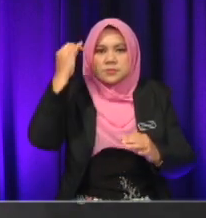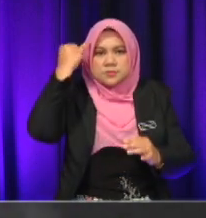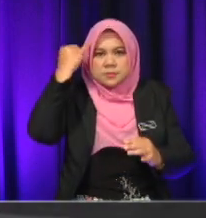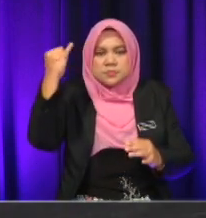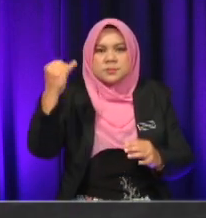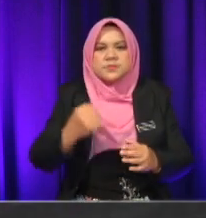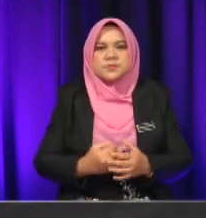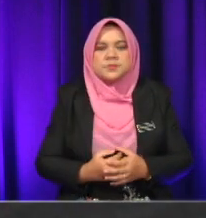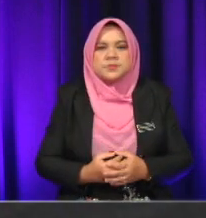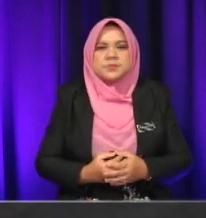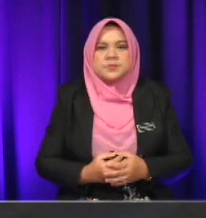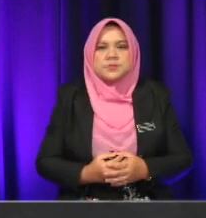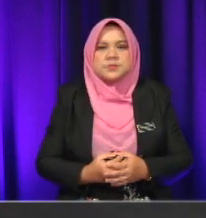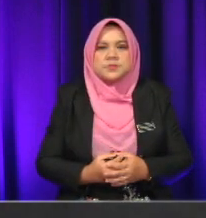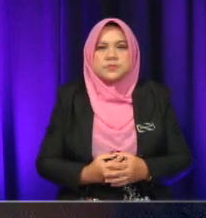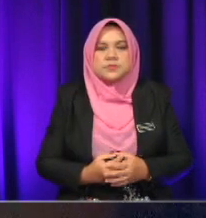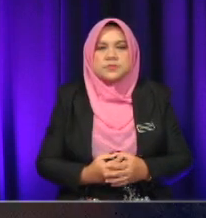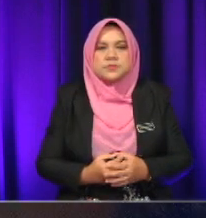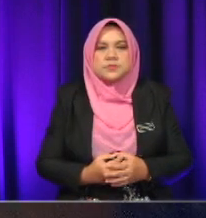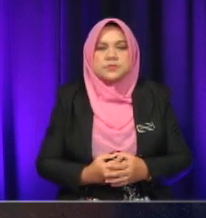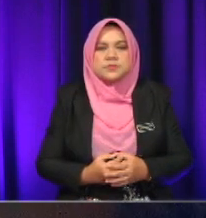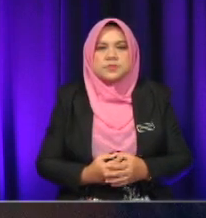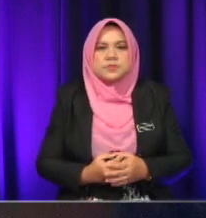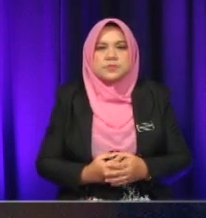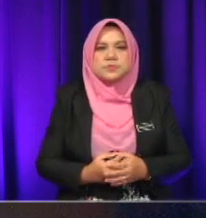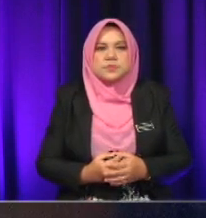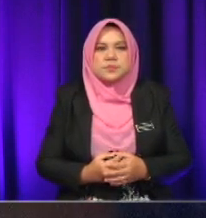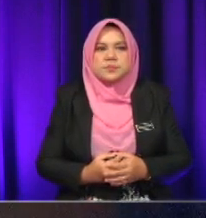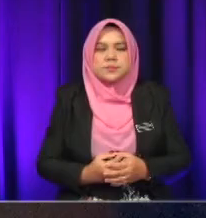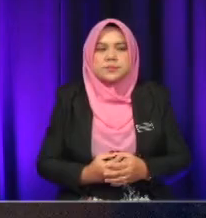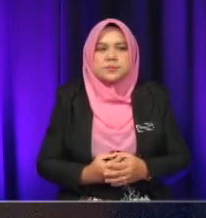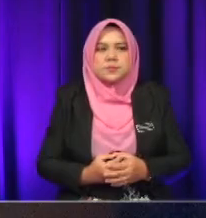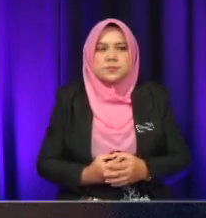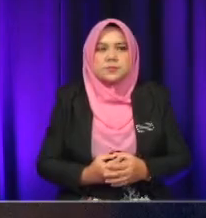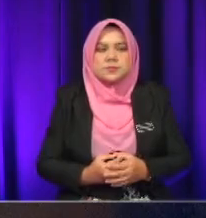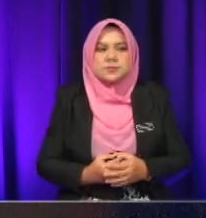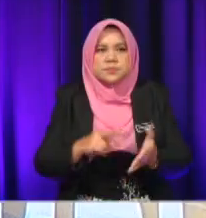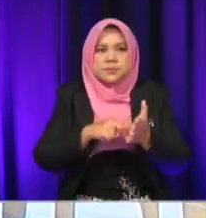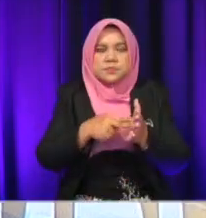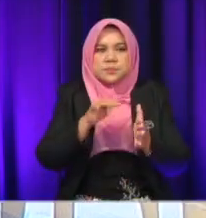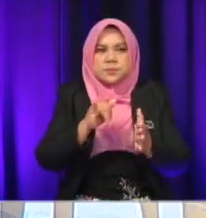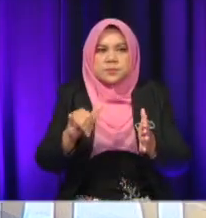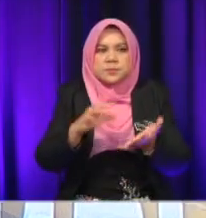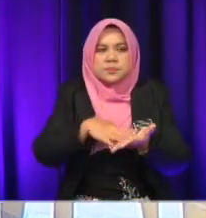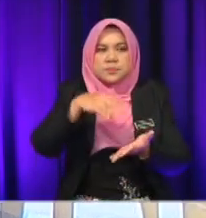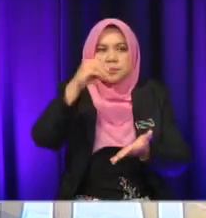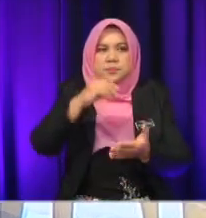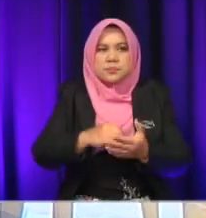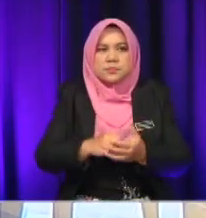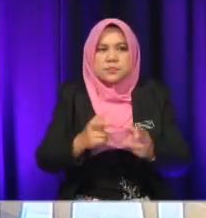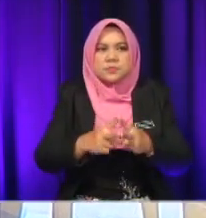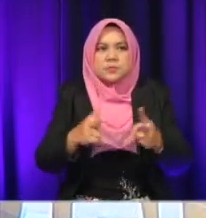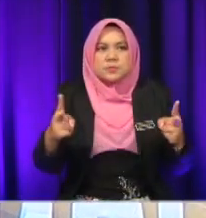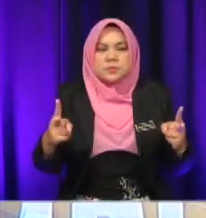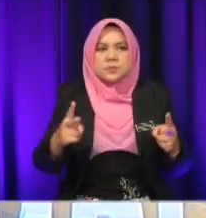cikgu. Okey. Seronok sangat jawapan soalan-soalan cikgu. Cikgu, maksudnya pembelajaran pengajaran cikgu sangat